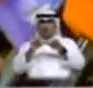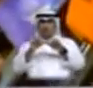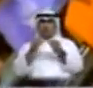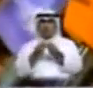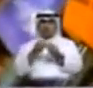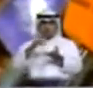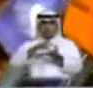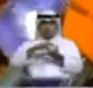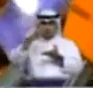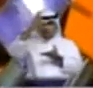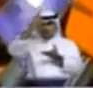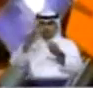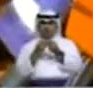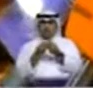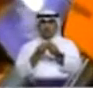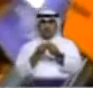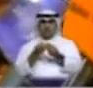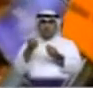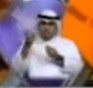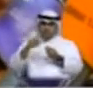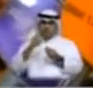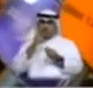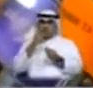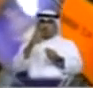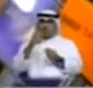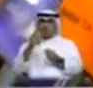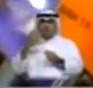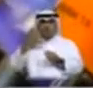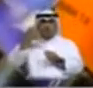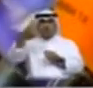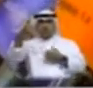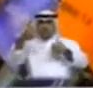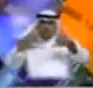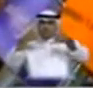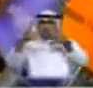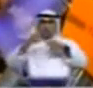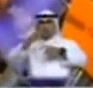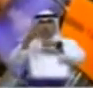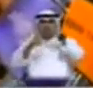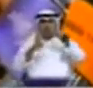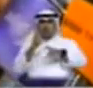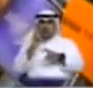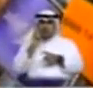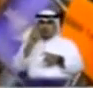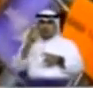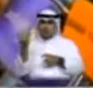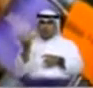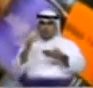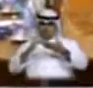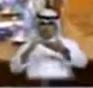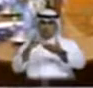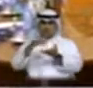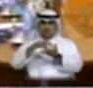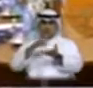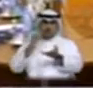التركية، وأيضا حاولنا الاتصال بحيث يكون هناك بعض الأهداف الرئيسة اللي يمكن تطبق على أرض الواقع وتخدم دولنا